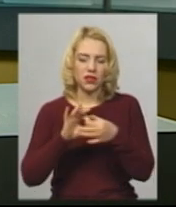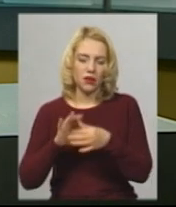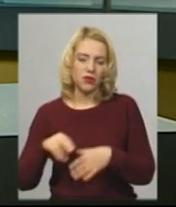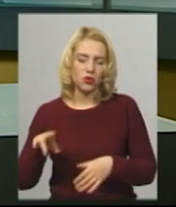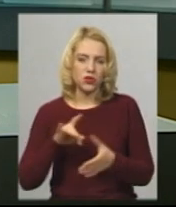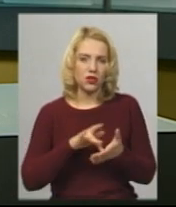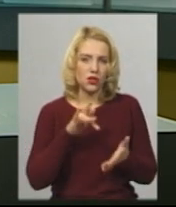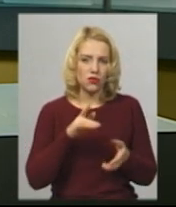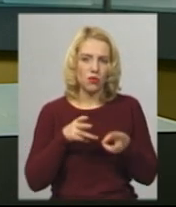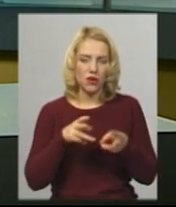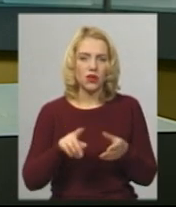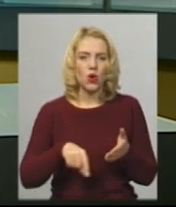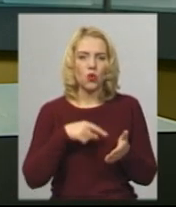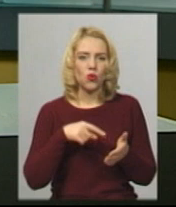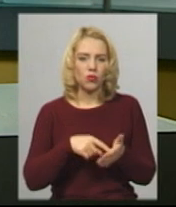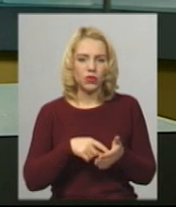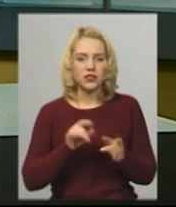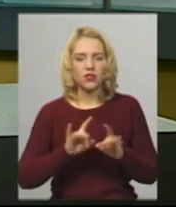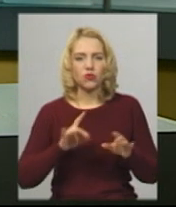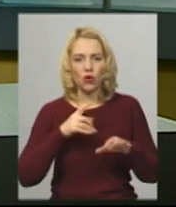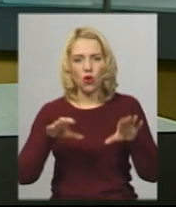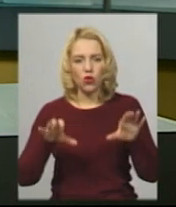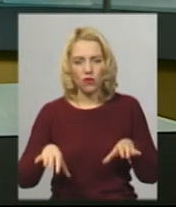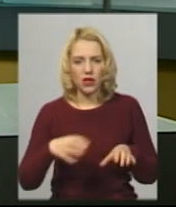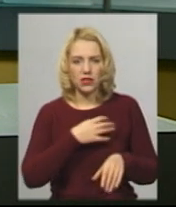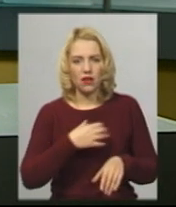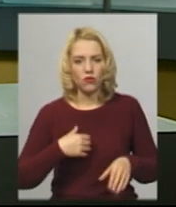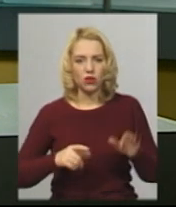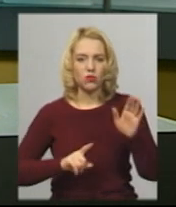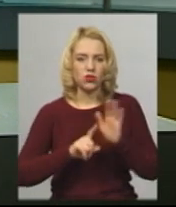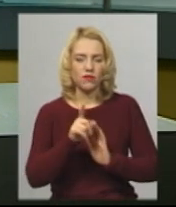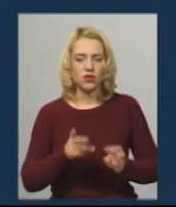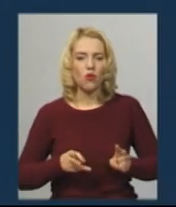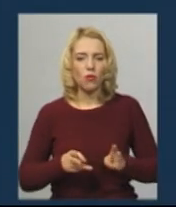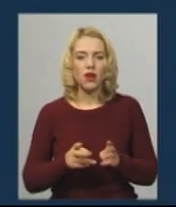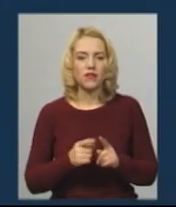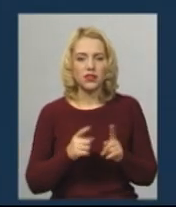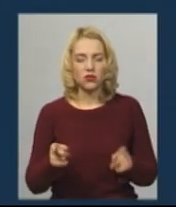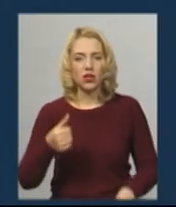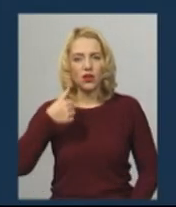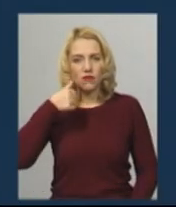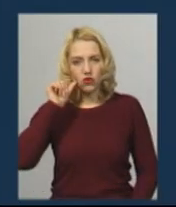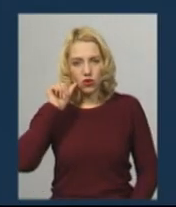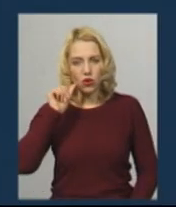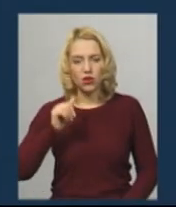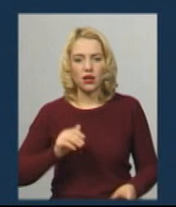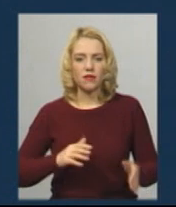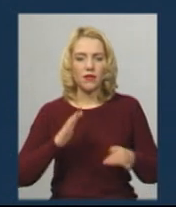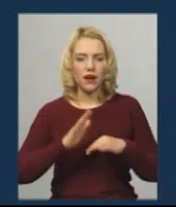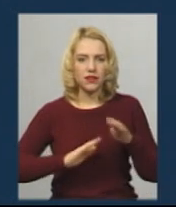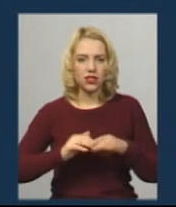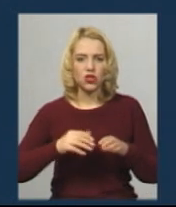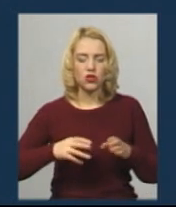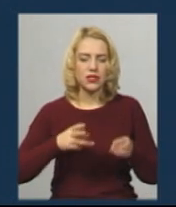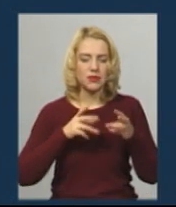каже міський голова Славути Василь Сидор, розпочався опалювальний сезон. Вчора практично запустили всі